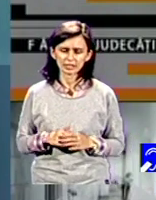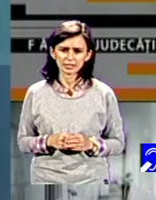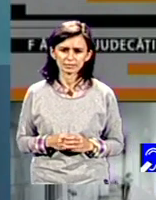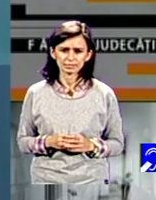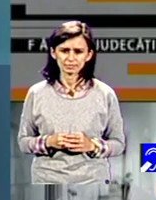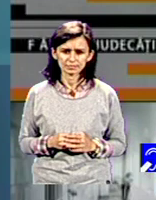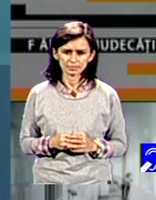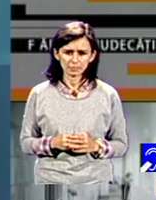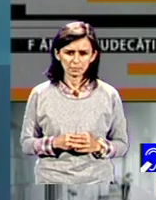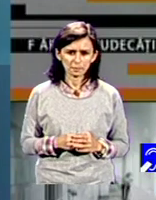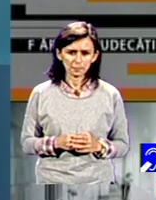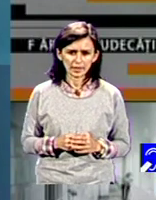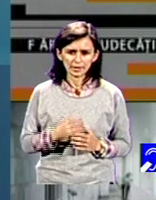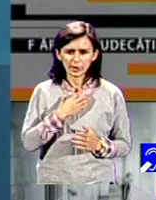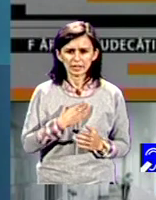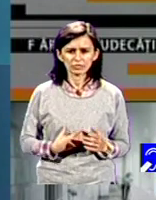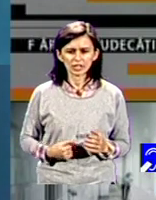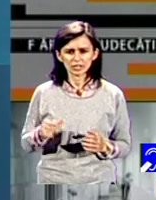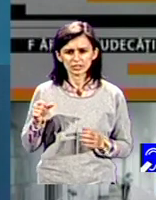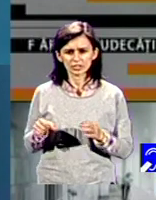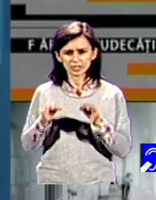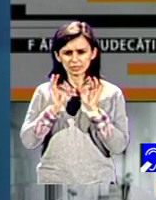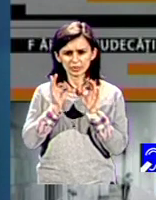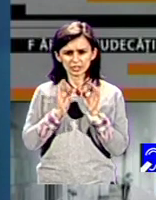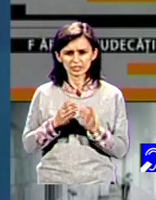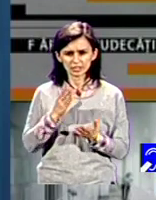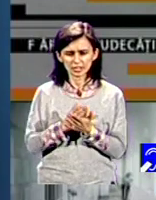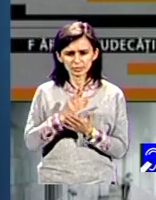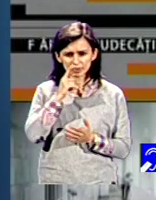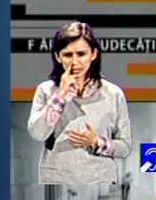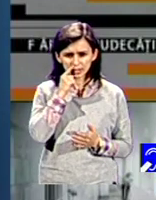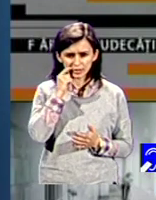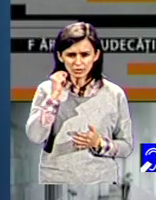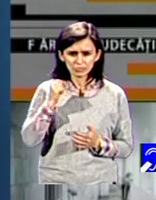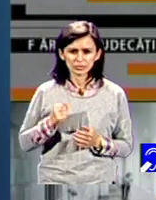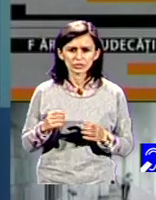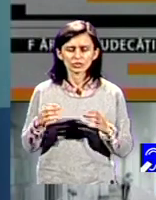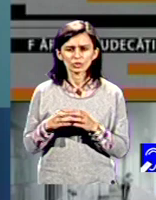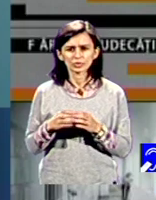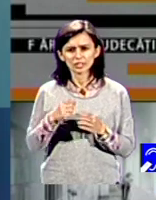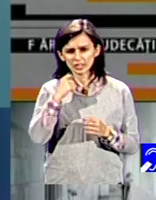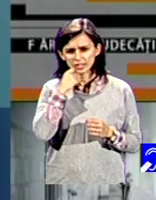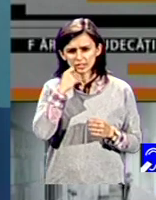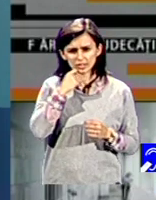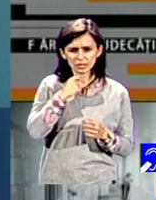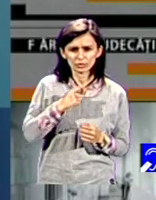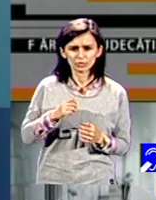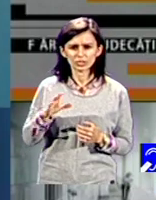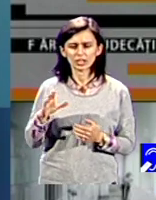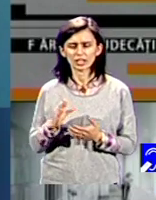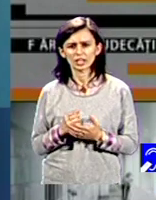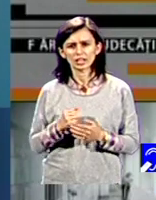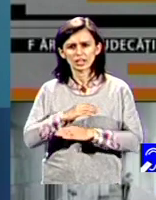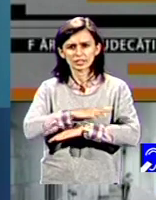avocat și specializat în Drepturile omului cunoscut cumva cel puțin comunitatea clujeană pentru faptul că e atitudine vizavi de